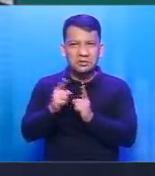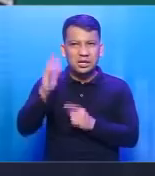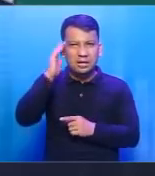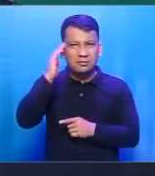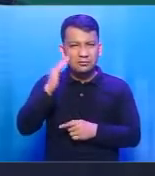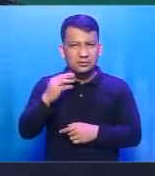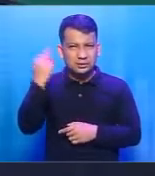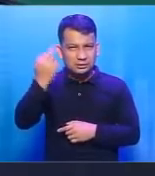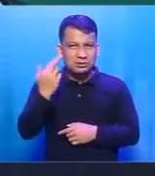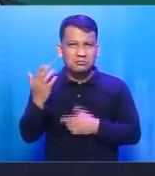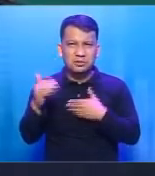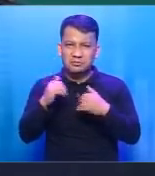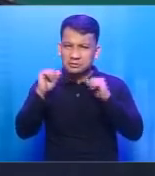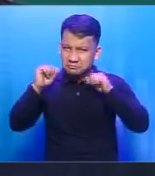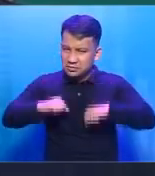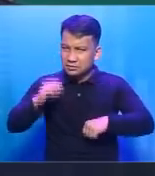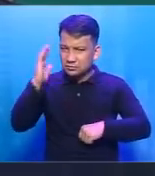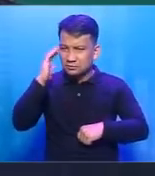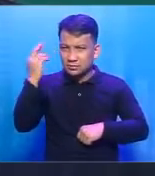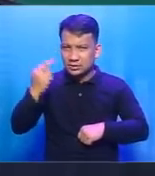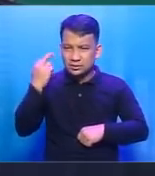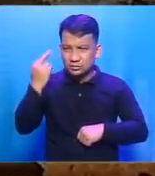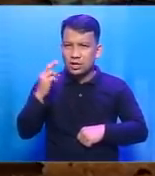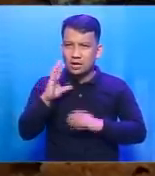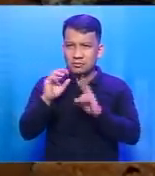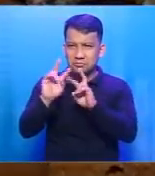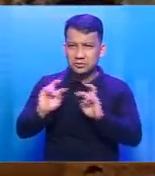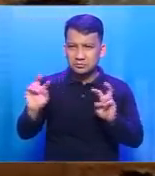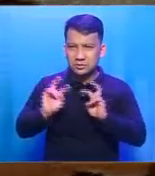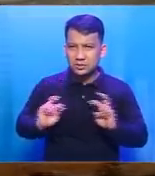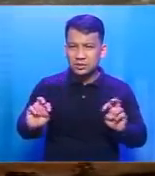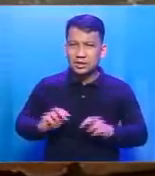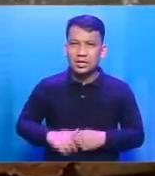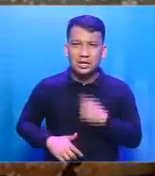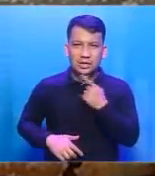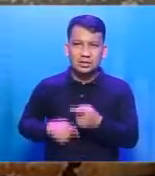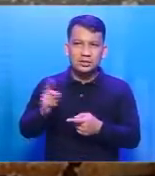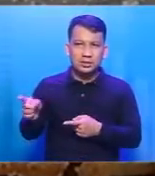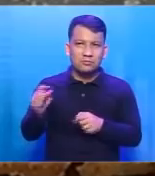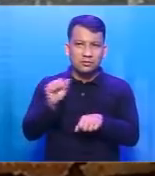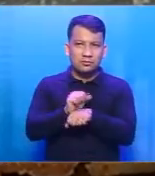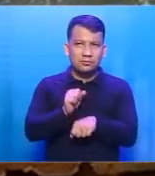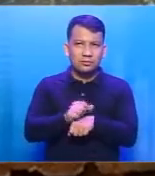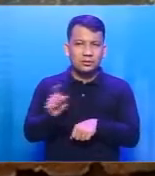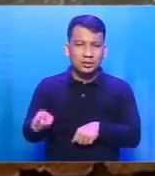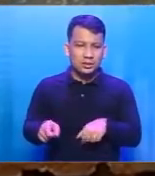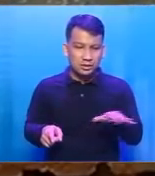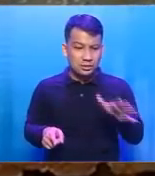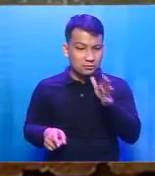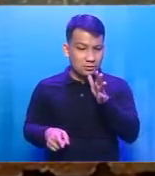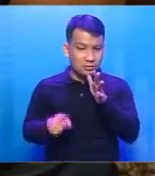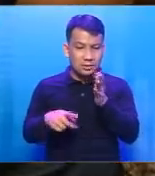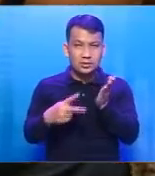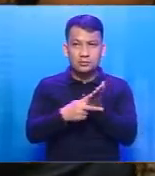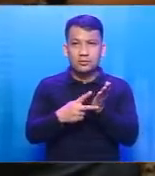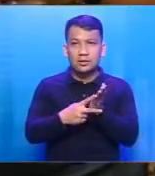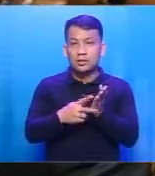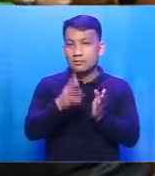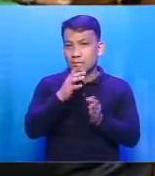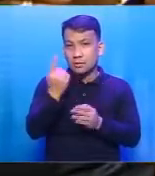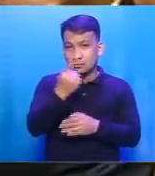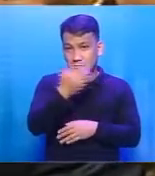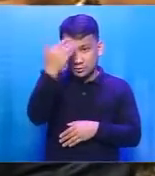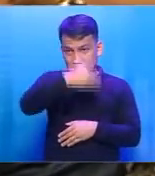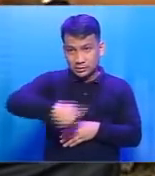po sa motibo, tinitingnan pa po natin under investigation pa. Ayon sa mga kasama niya sa trabaho, isang ulirang ina si Sembana na